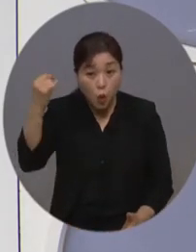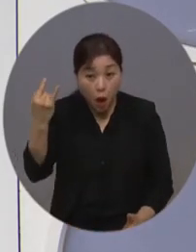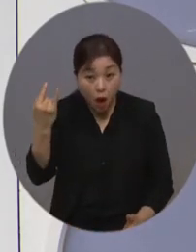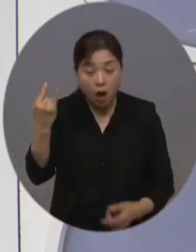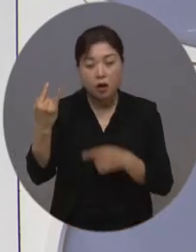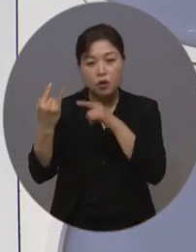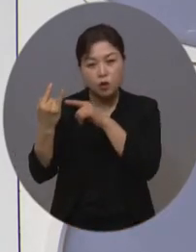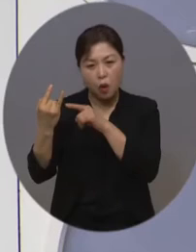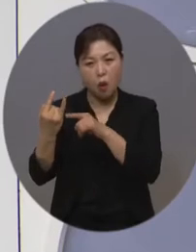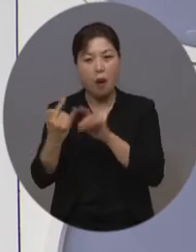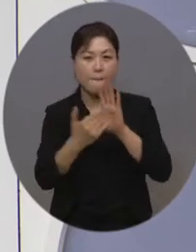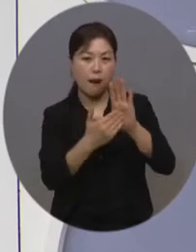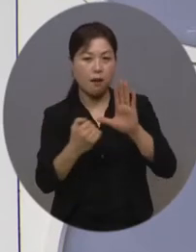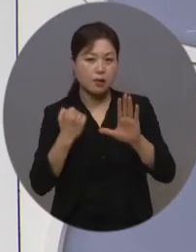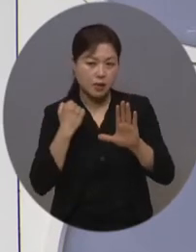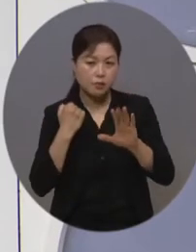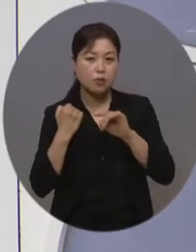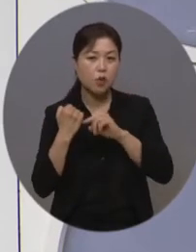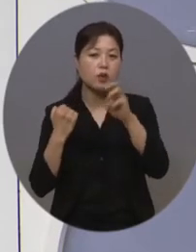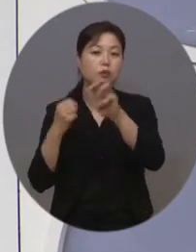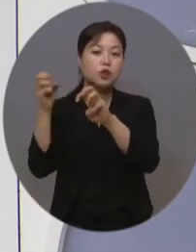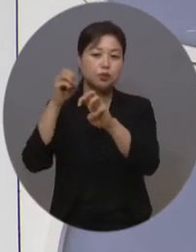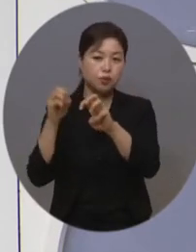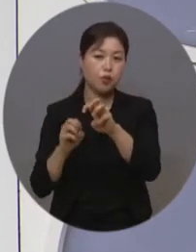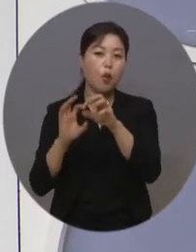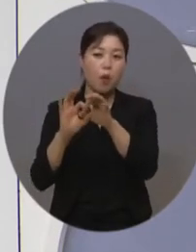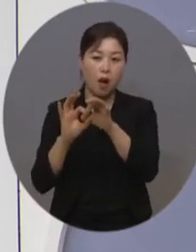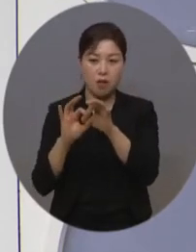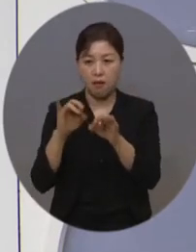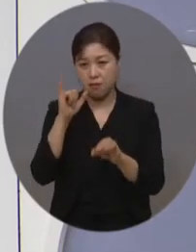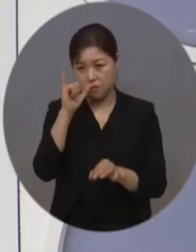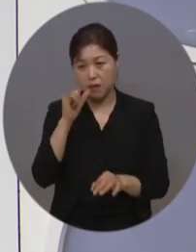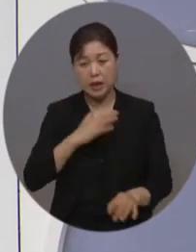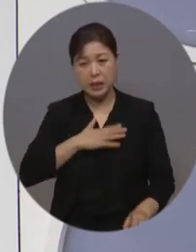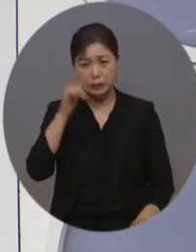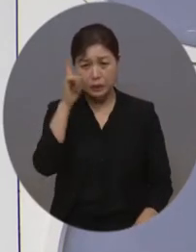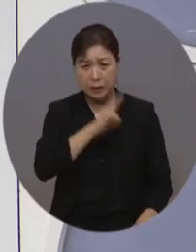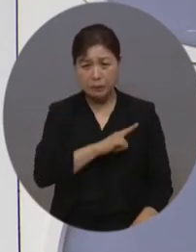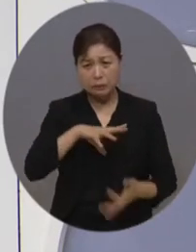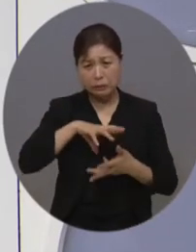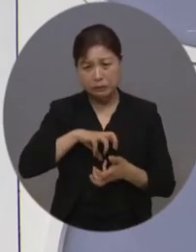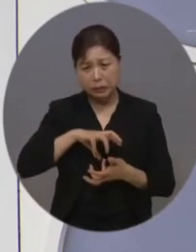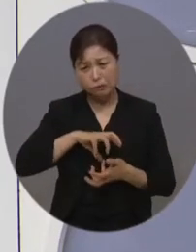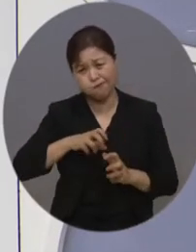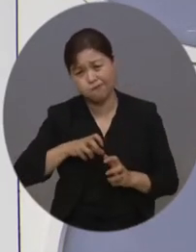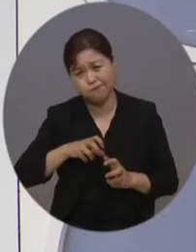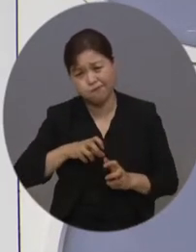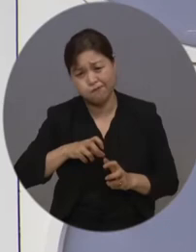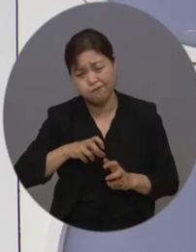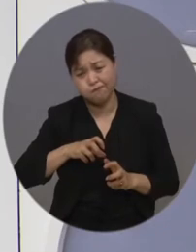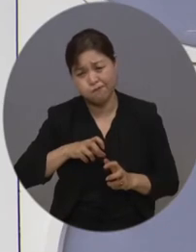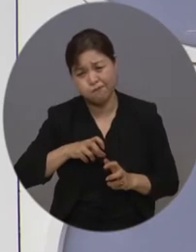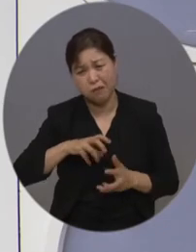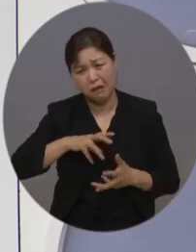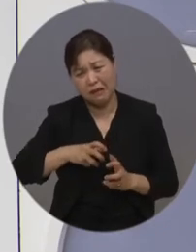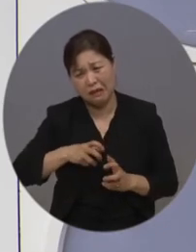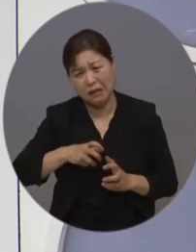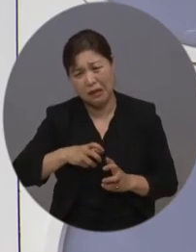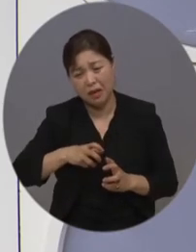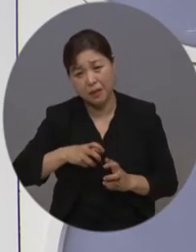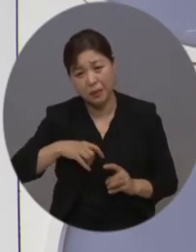만들거든요. 그렇죠. 그게 우리가 기분이 나쁘면은 소화가 안 되잖아요. 그렇죠. 또 소화가 안 되면 기분이 나쁩니다. 네. 그렇게